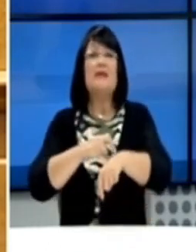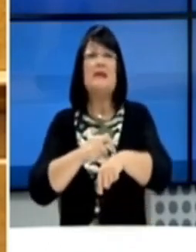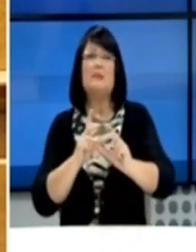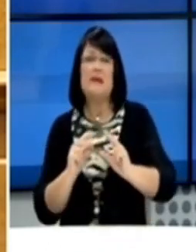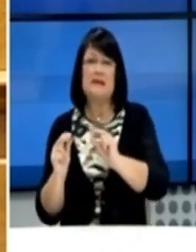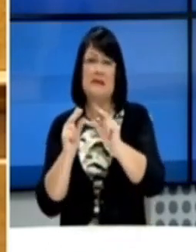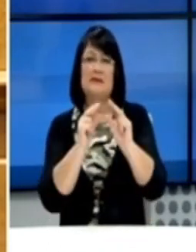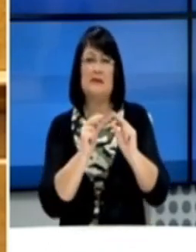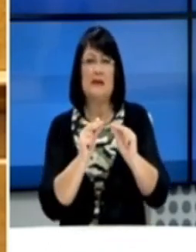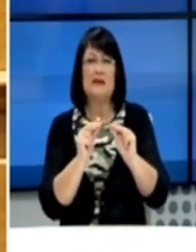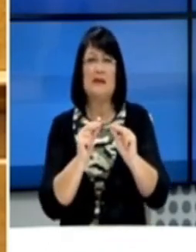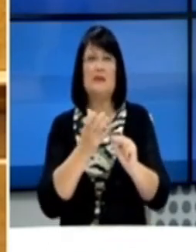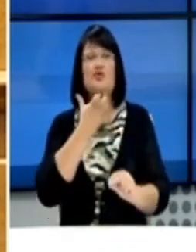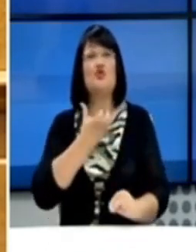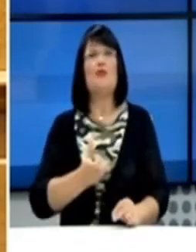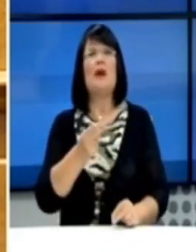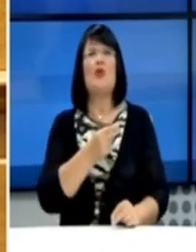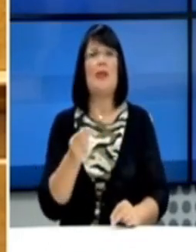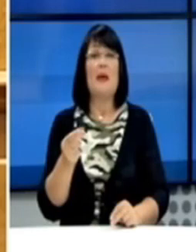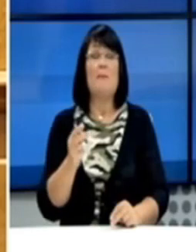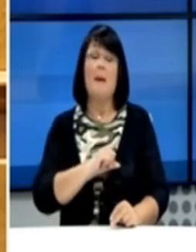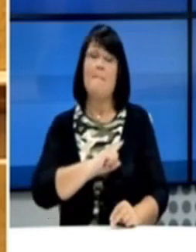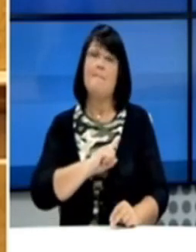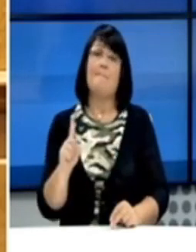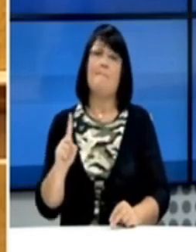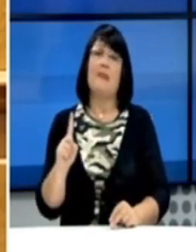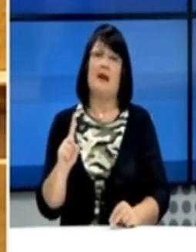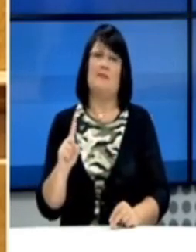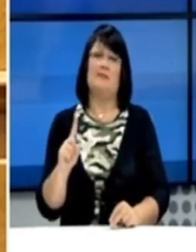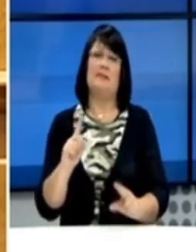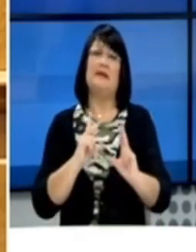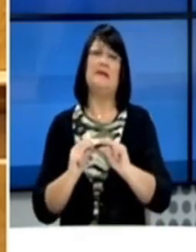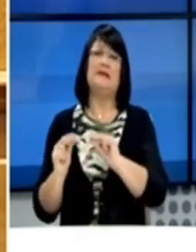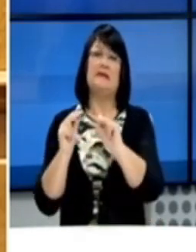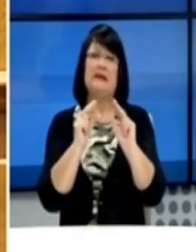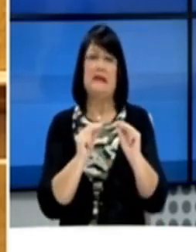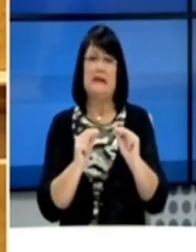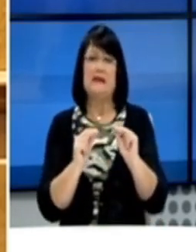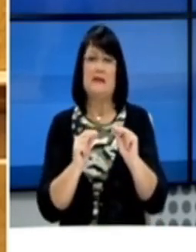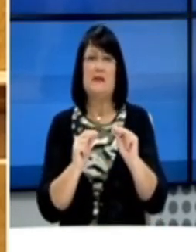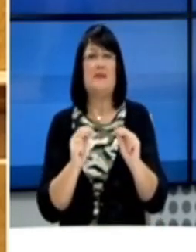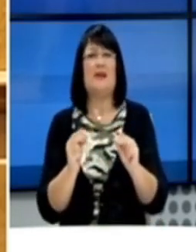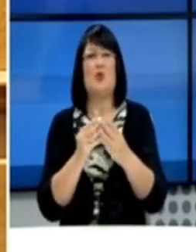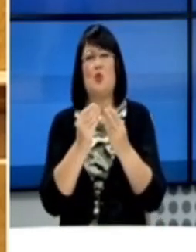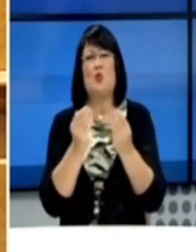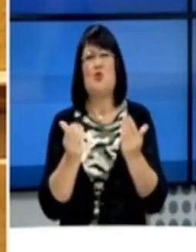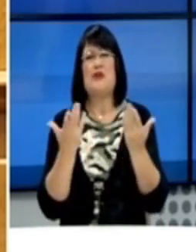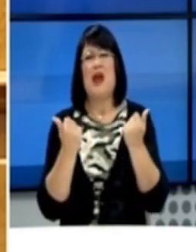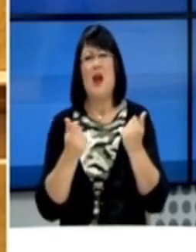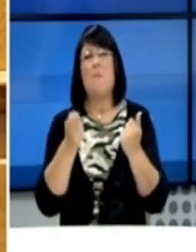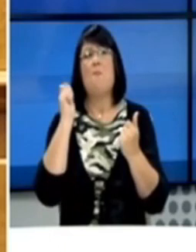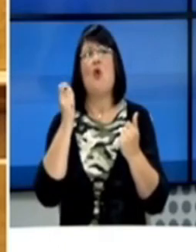συζήτηση για μία τόσο σοβαρή υπόθεση να τη μετατρέψουμε σε μία άγωνη